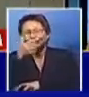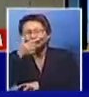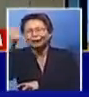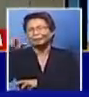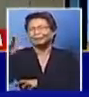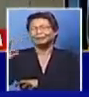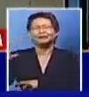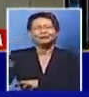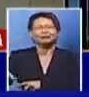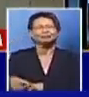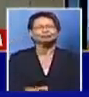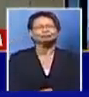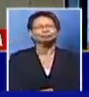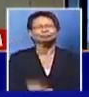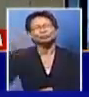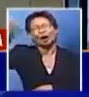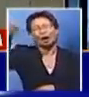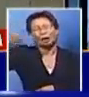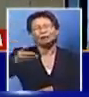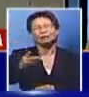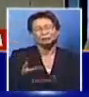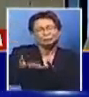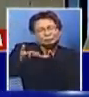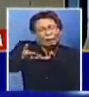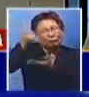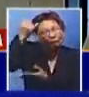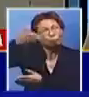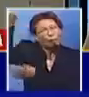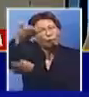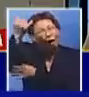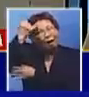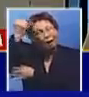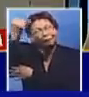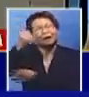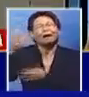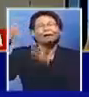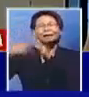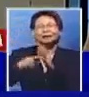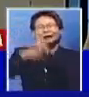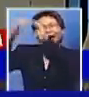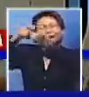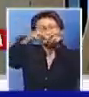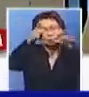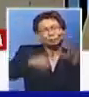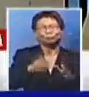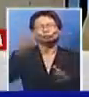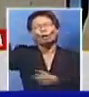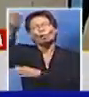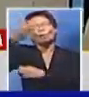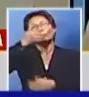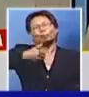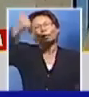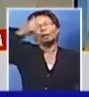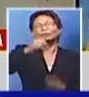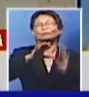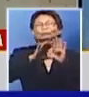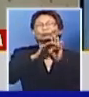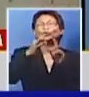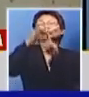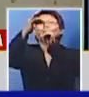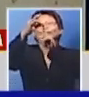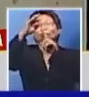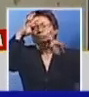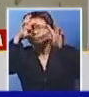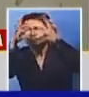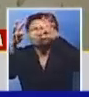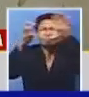mempersembahkan idea. Jadi kita harap para peserta akan dapat memberikan persembahan yang terbaik, terutama sekali daripada segi kreativiti